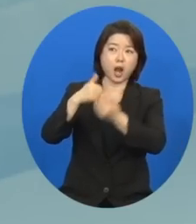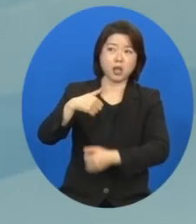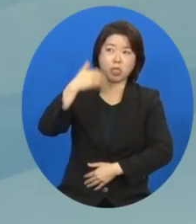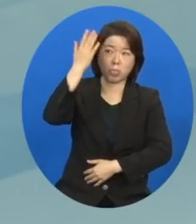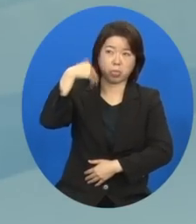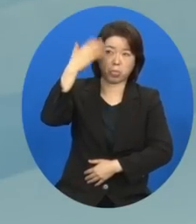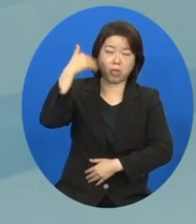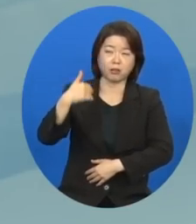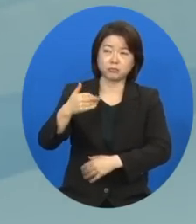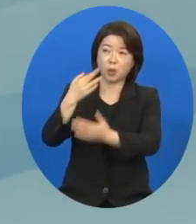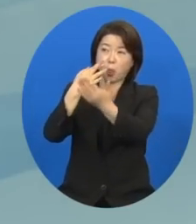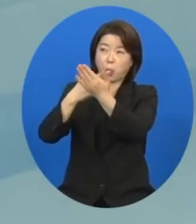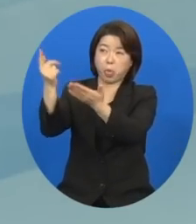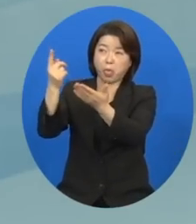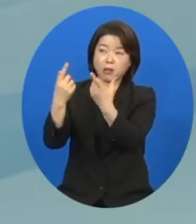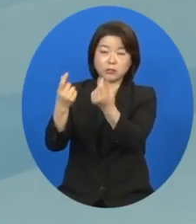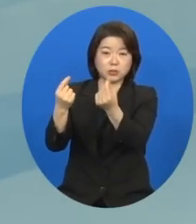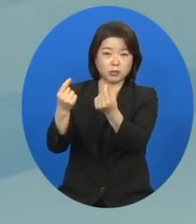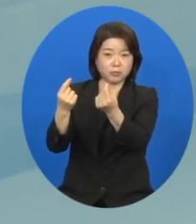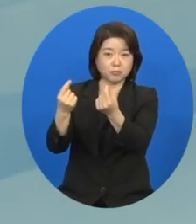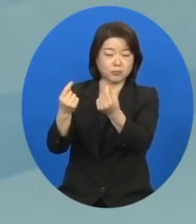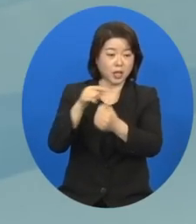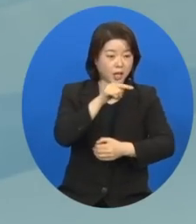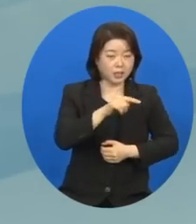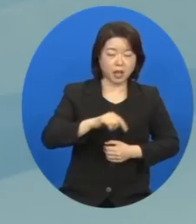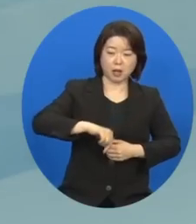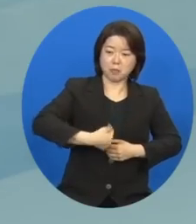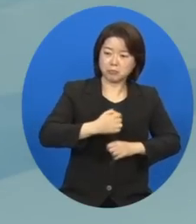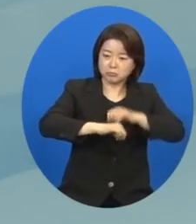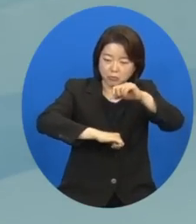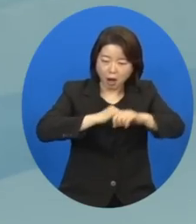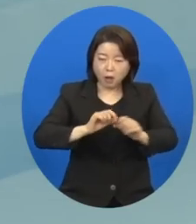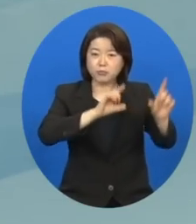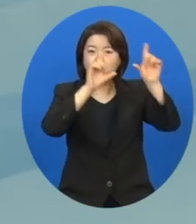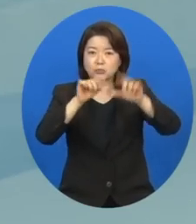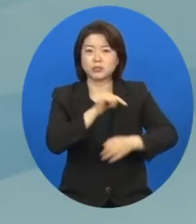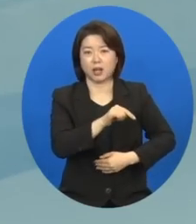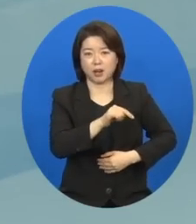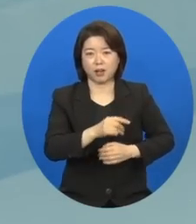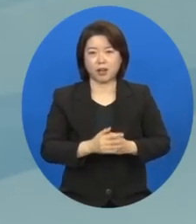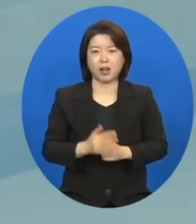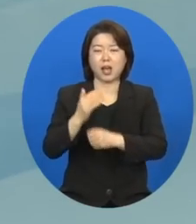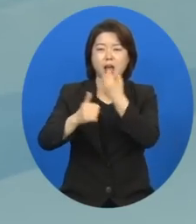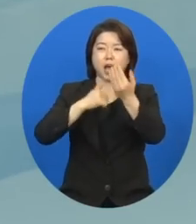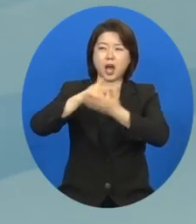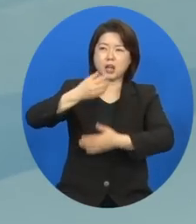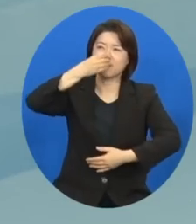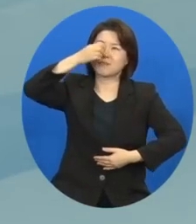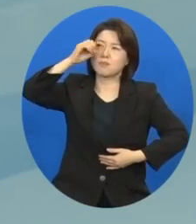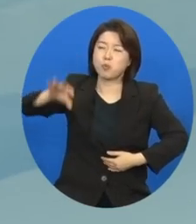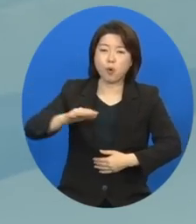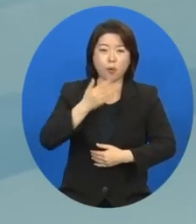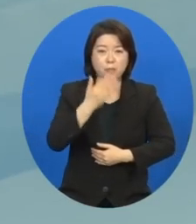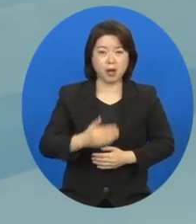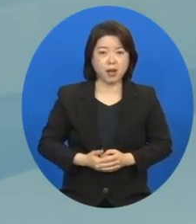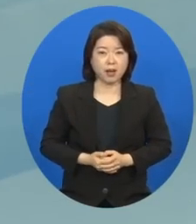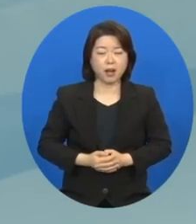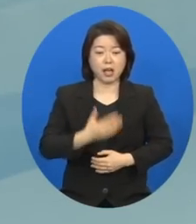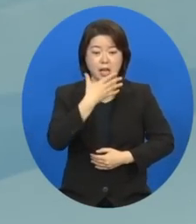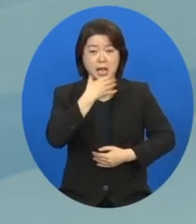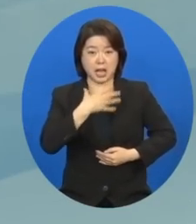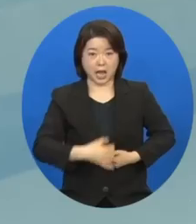취급하듯이 안 계신 것처럼 그렇게 살아가고 있다는 것, 우리가 하나님을 무시할 수도 있다는 것입니다. 지금 아브라함은